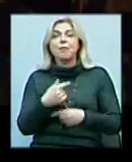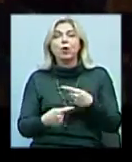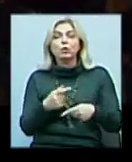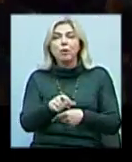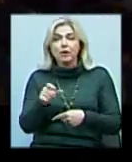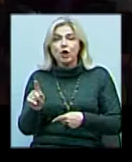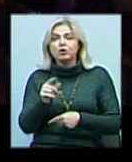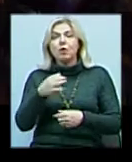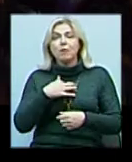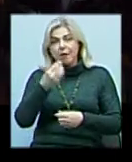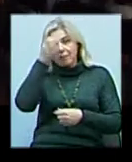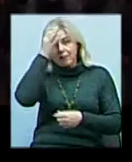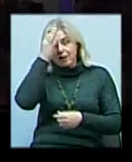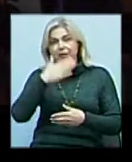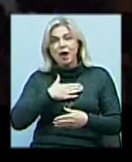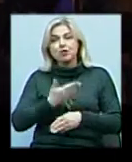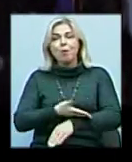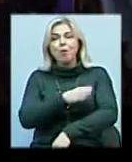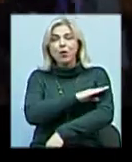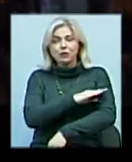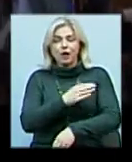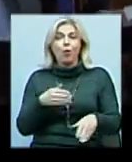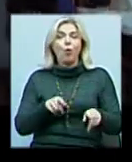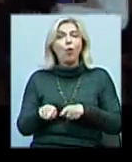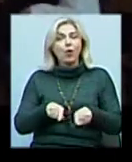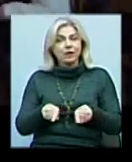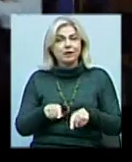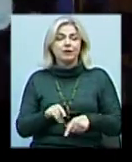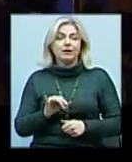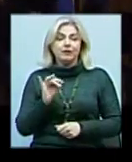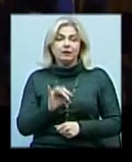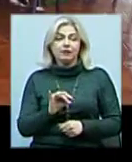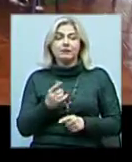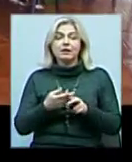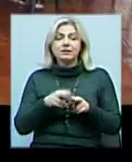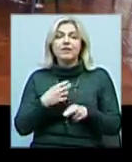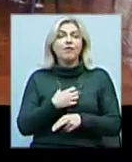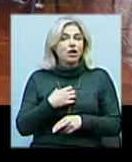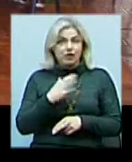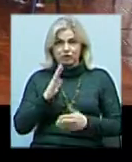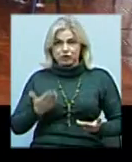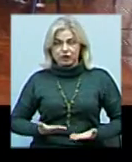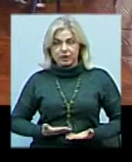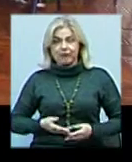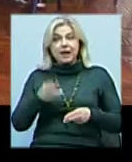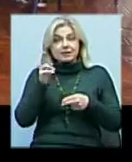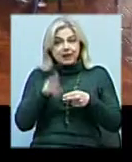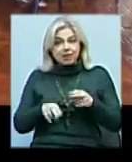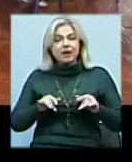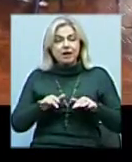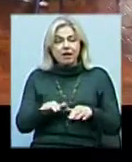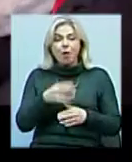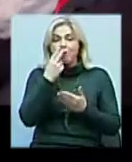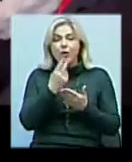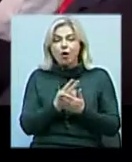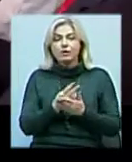наші корні, наші польські корні, і це найважливіше в житті. Завершили захід показовим брейн-рингом